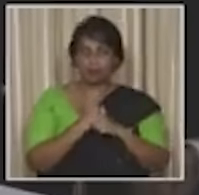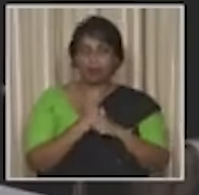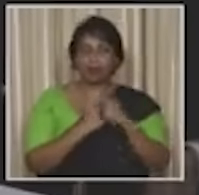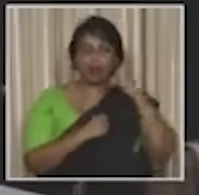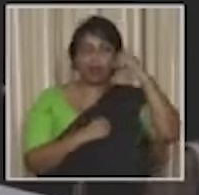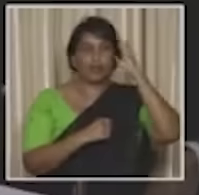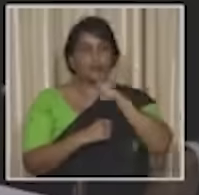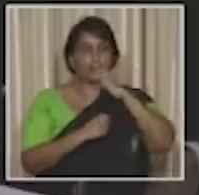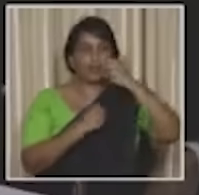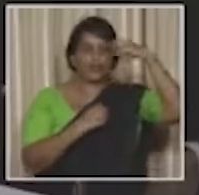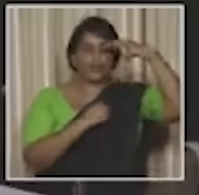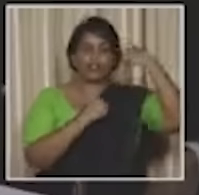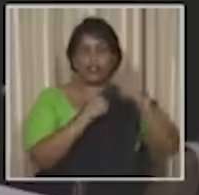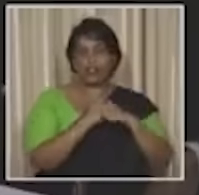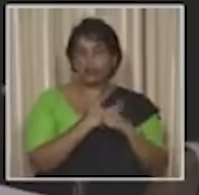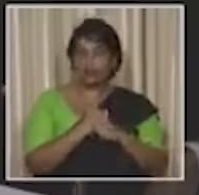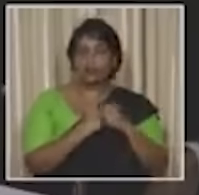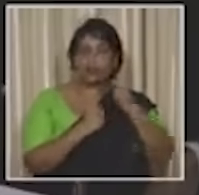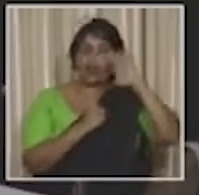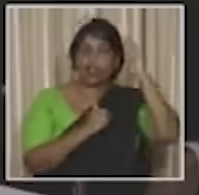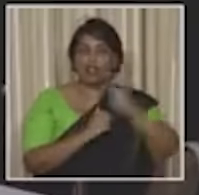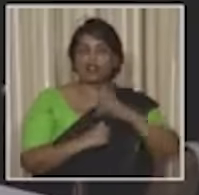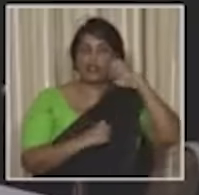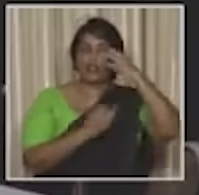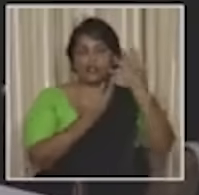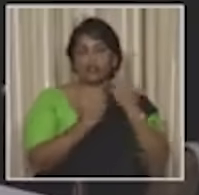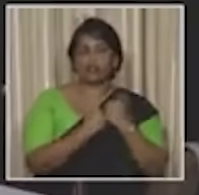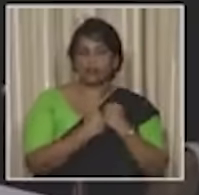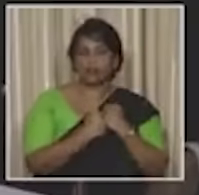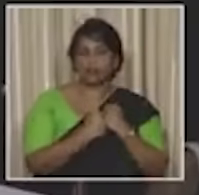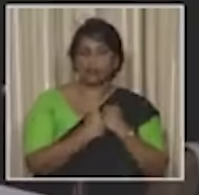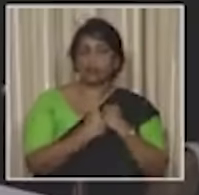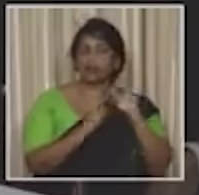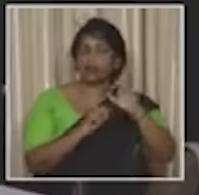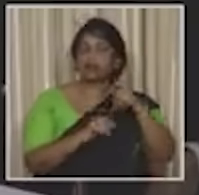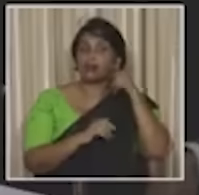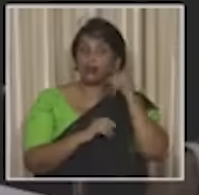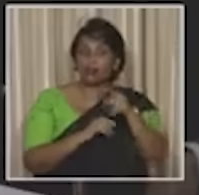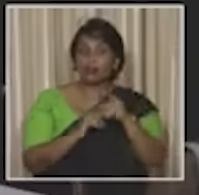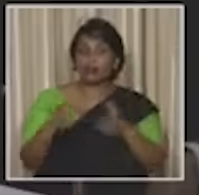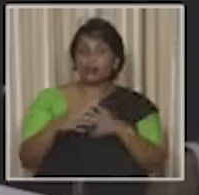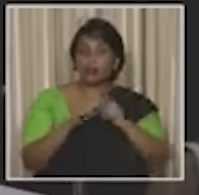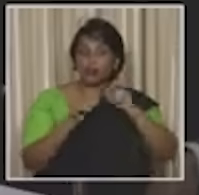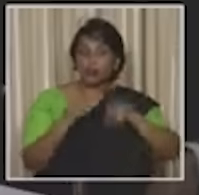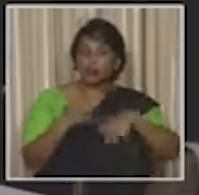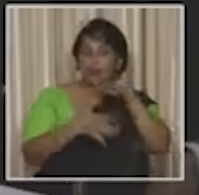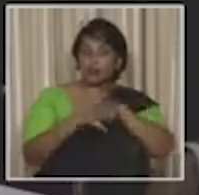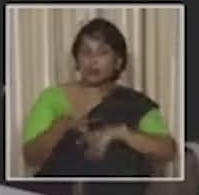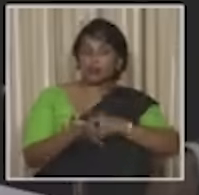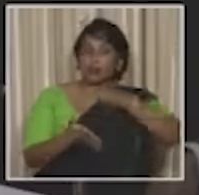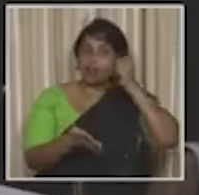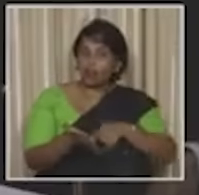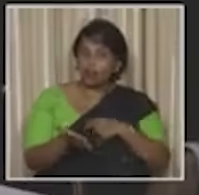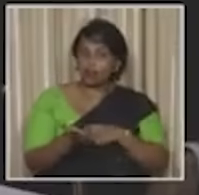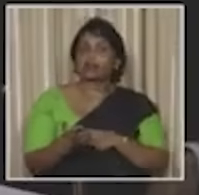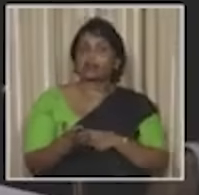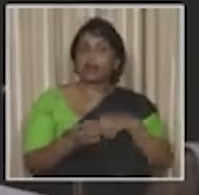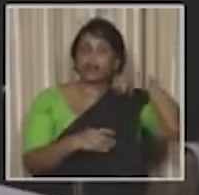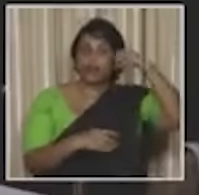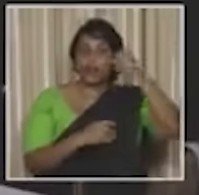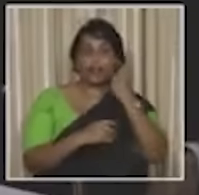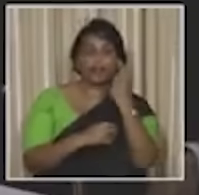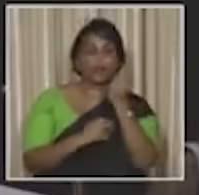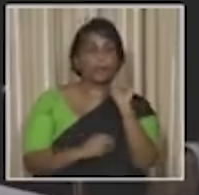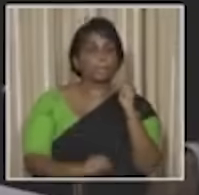සුලම් බලයෙන් විදුලිය හැදුනොම අඩු මිලට විදුලිය හම්බ වෙයි කියලා. හැබැයි තමුන්නාසලේ කැබිනට් මණ්ඩලේ පත්‍රිකාව කණුමත කරන්න එනවා විදුලි